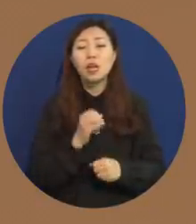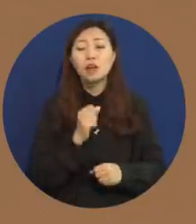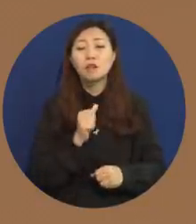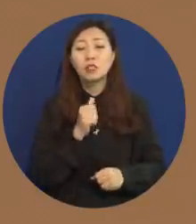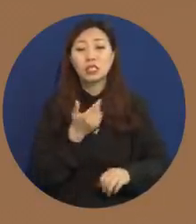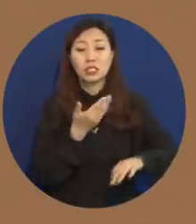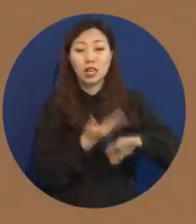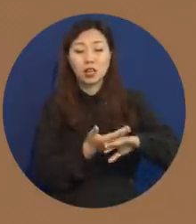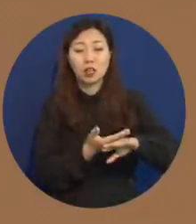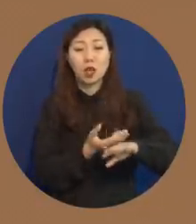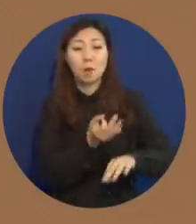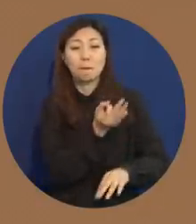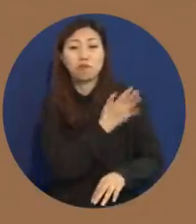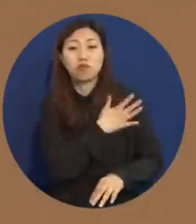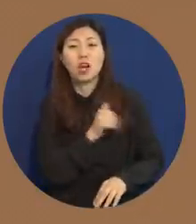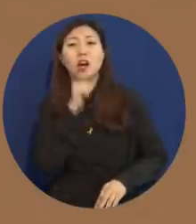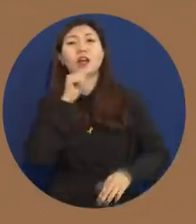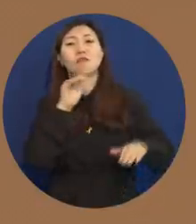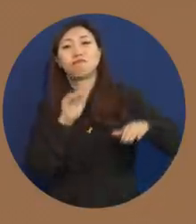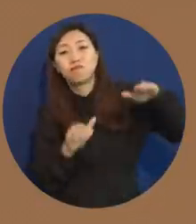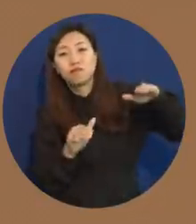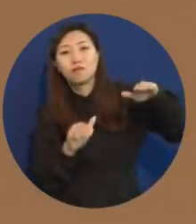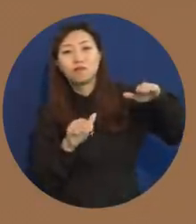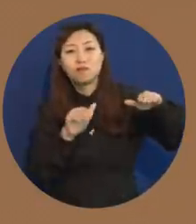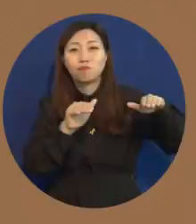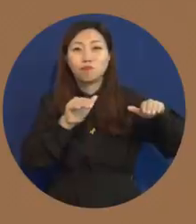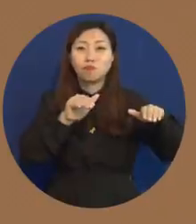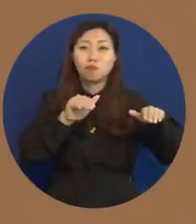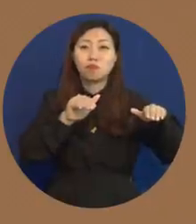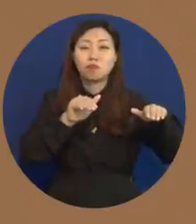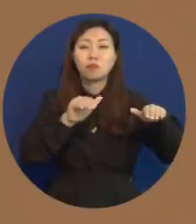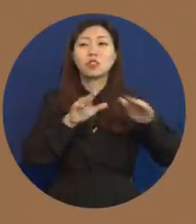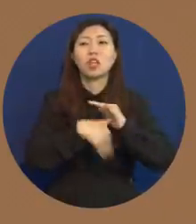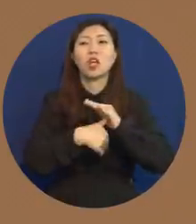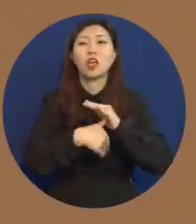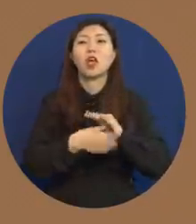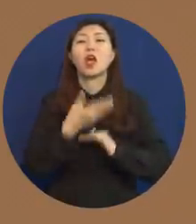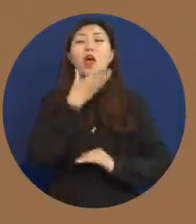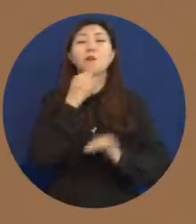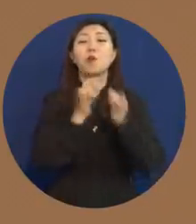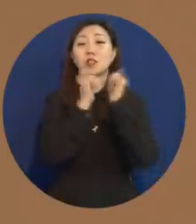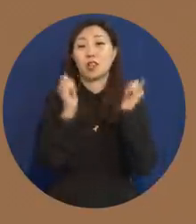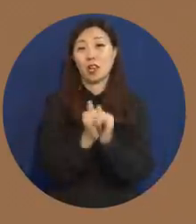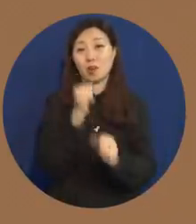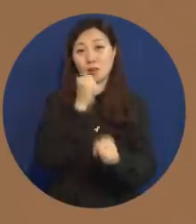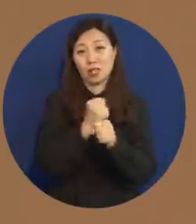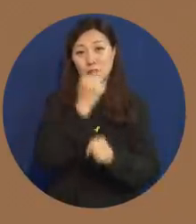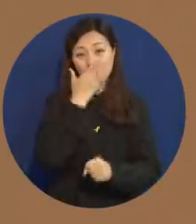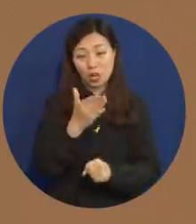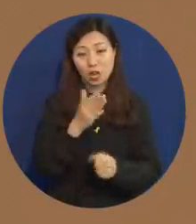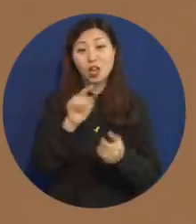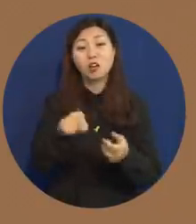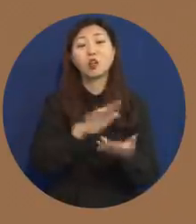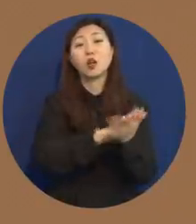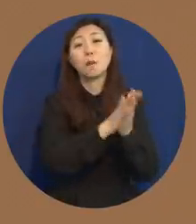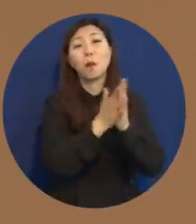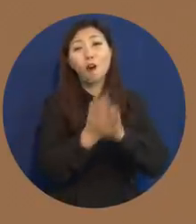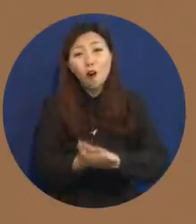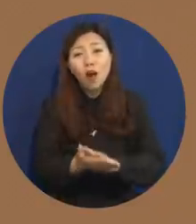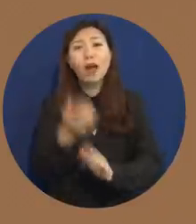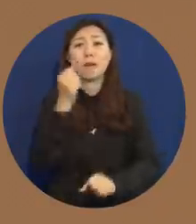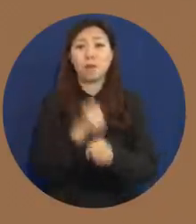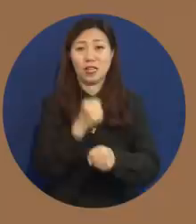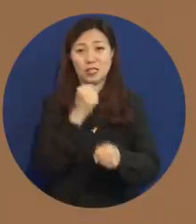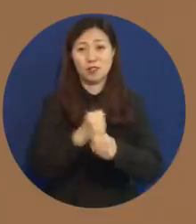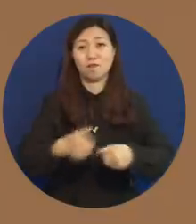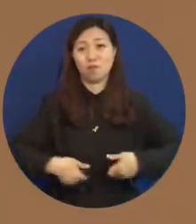줄이면 우리가 행복할 수 있는 환경을 만든다. 이런 얘기. 그럼 이런 변화를 우리가